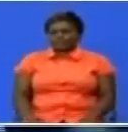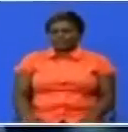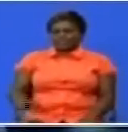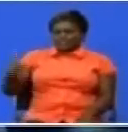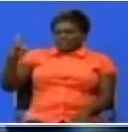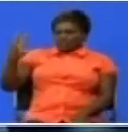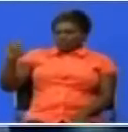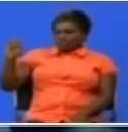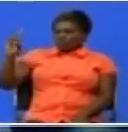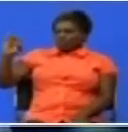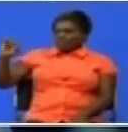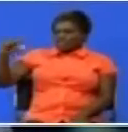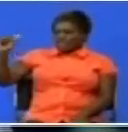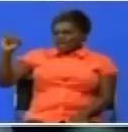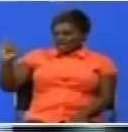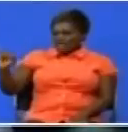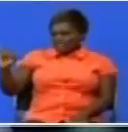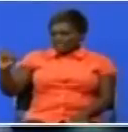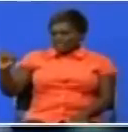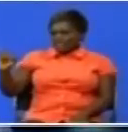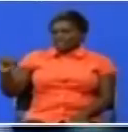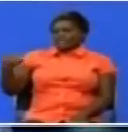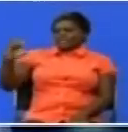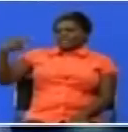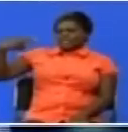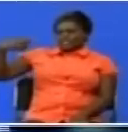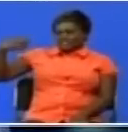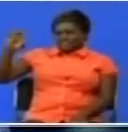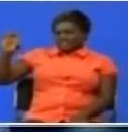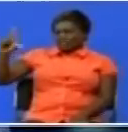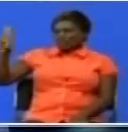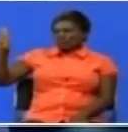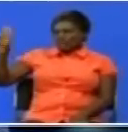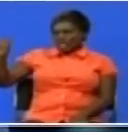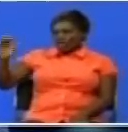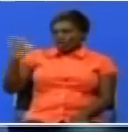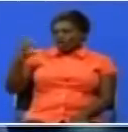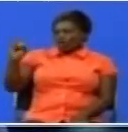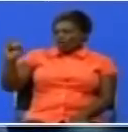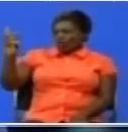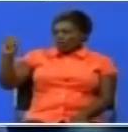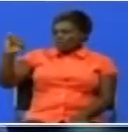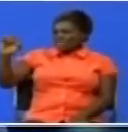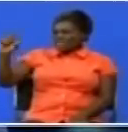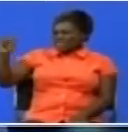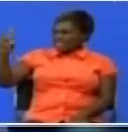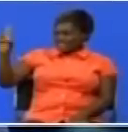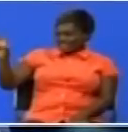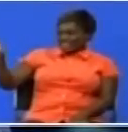Professor Githu Muigai, Honorable Agrey Mchelule, Honorable Emily Ominde, Honorable Winnie